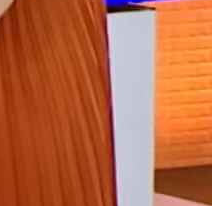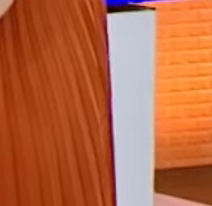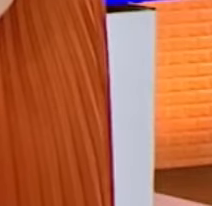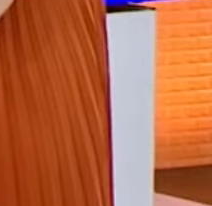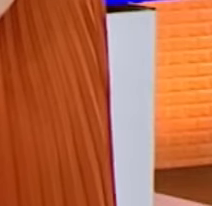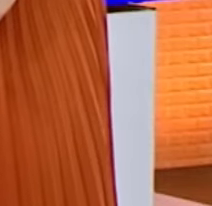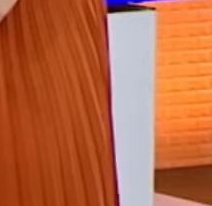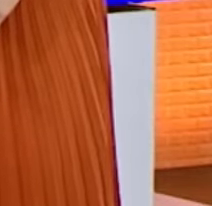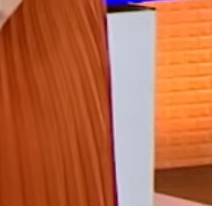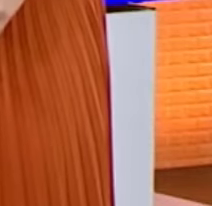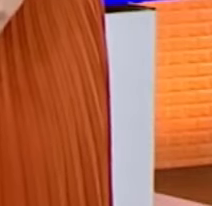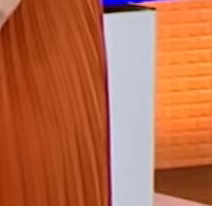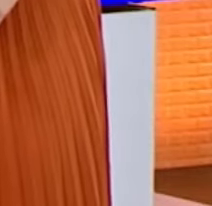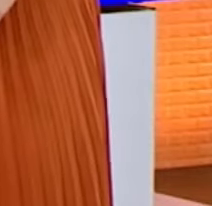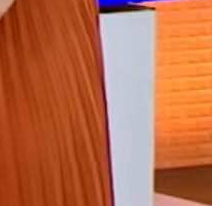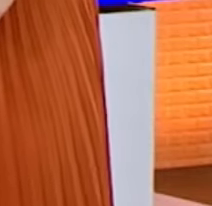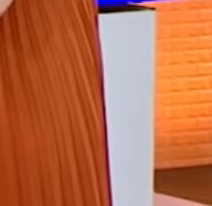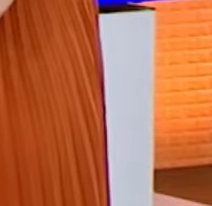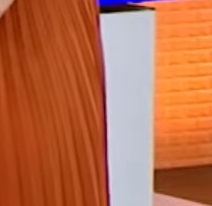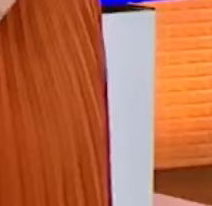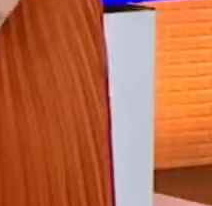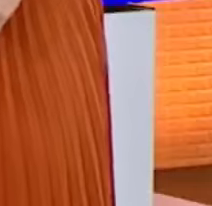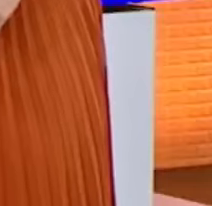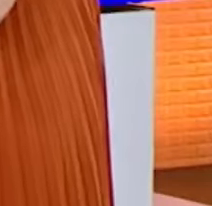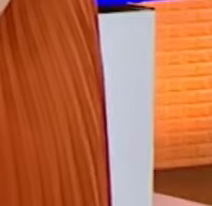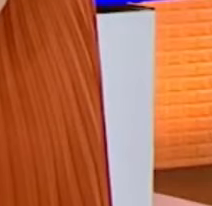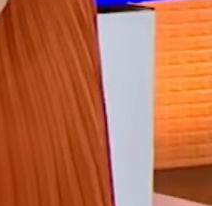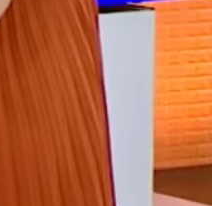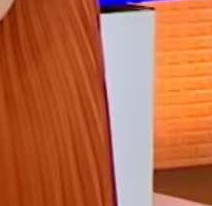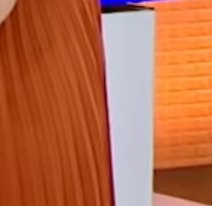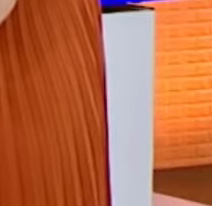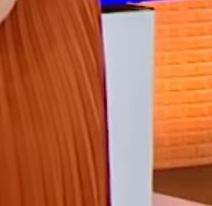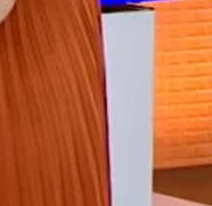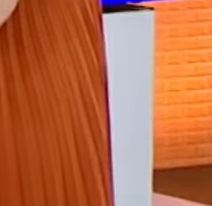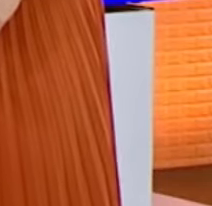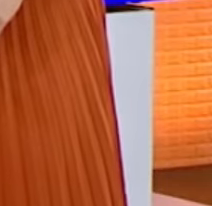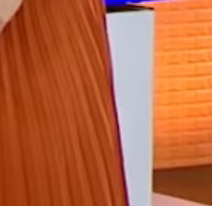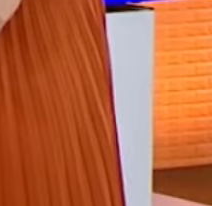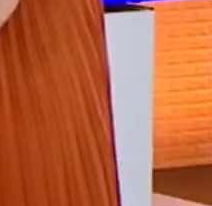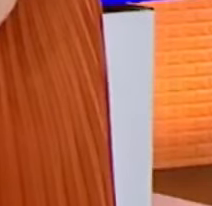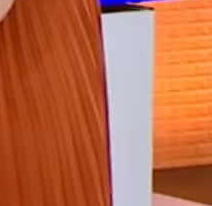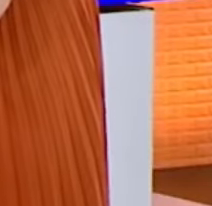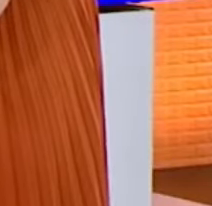balita, mag-subscribe sa GMA Integrated News sa YouTube. Sa mga kapuso abroad, subaybayan niyo